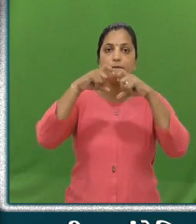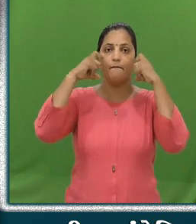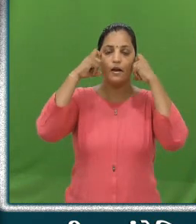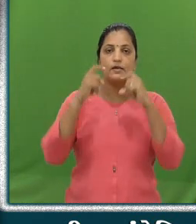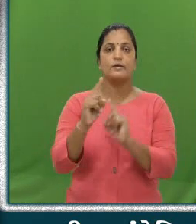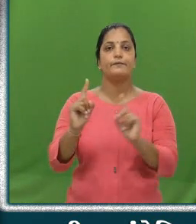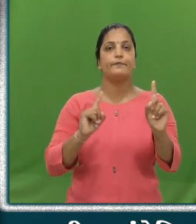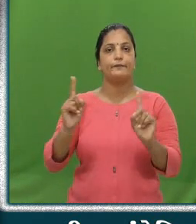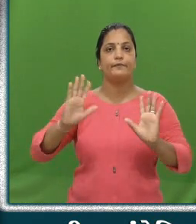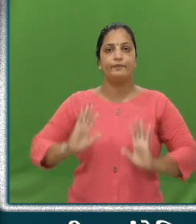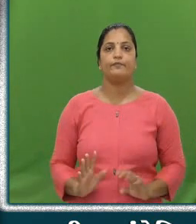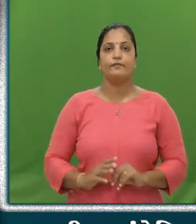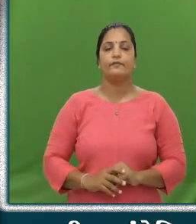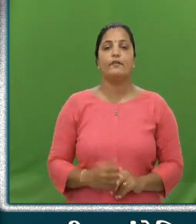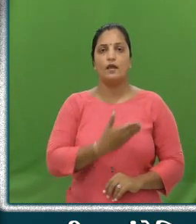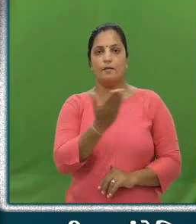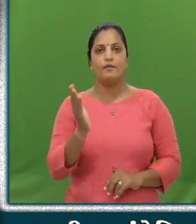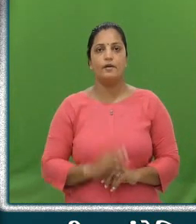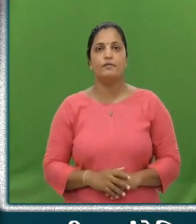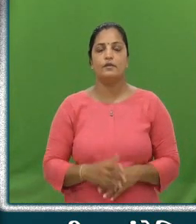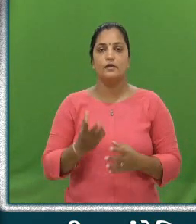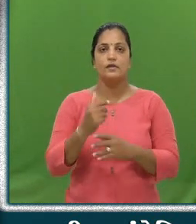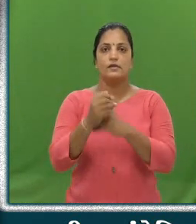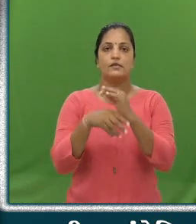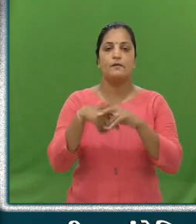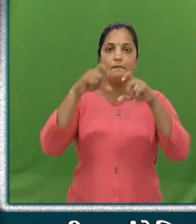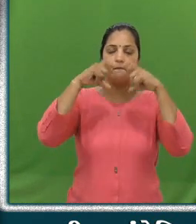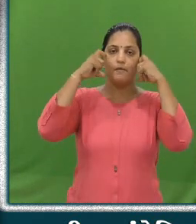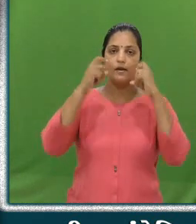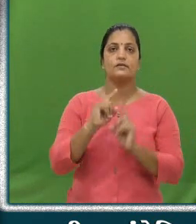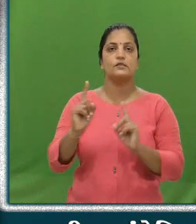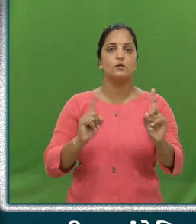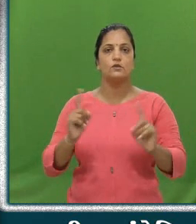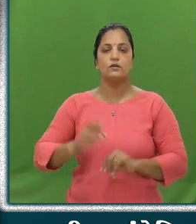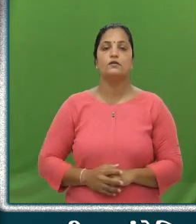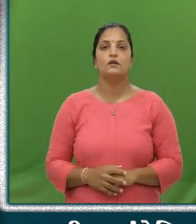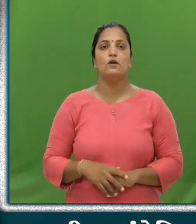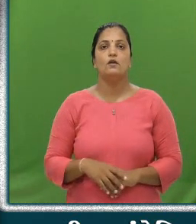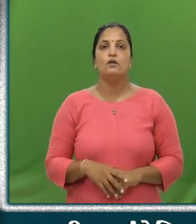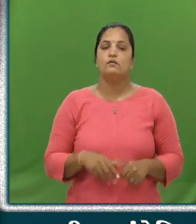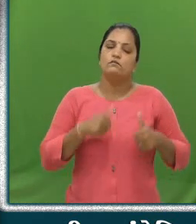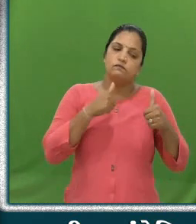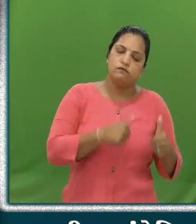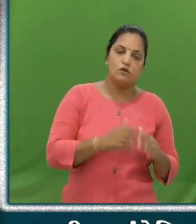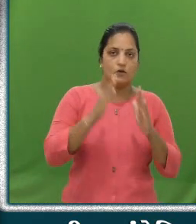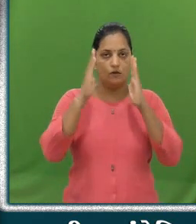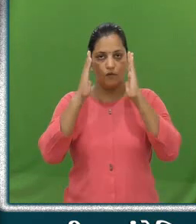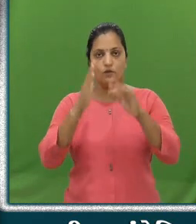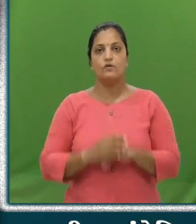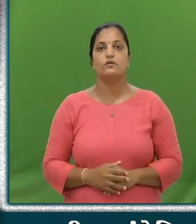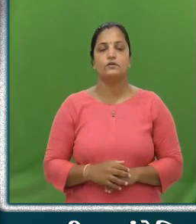માસ્ક અને સોશિયલ ડિસ્ટન્સિંગ છે આપણે એ સેનેટાઇઝિંગ માસ્ક અને સોશિયલ ડિસ્ટન્સિંગ જે છે એનું ધ્યાન રાખવાનું